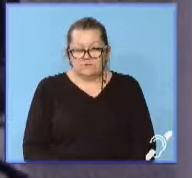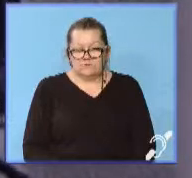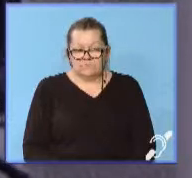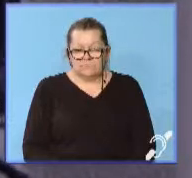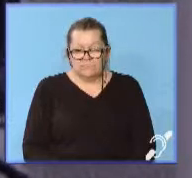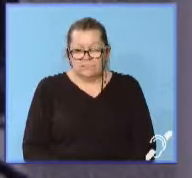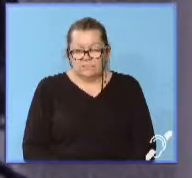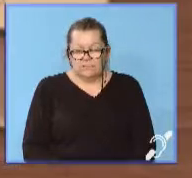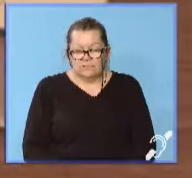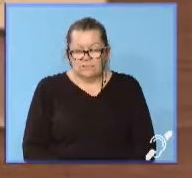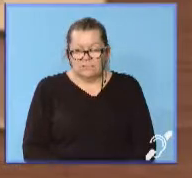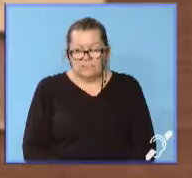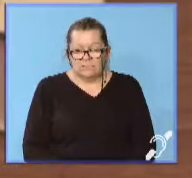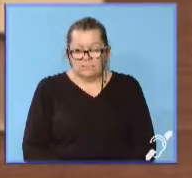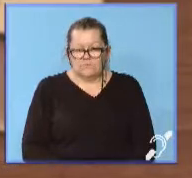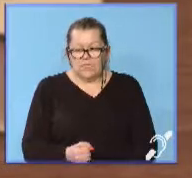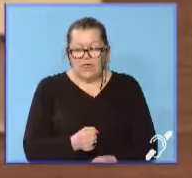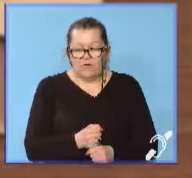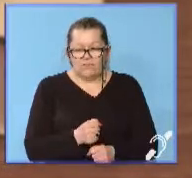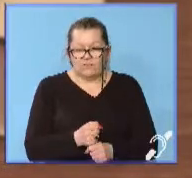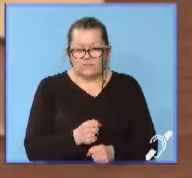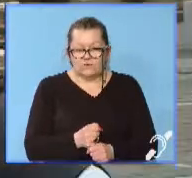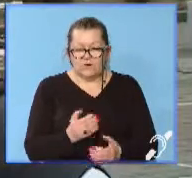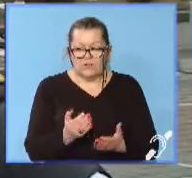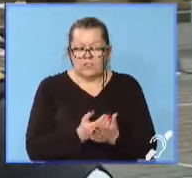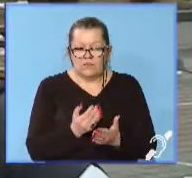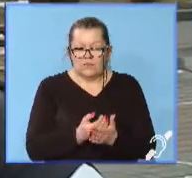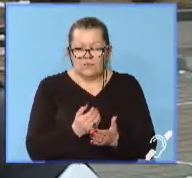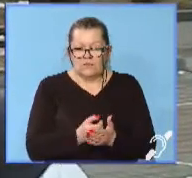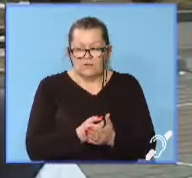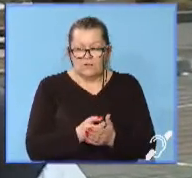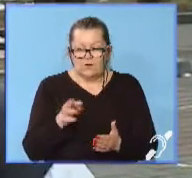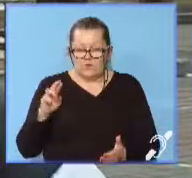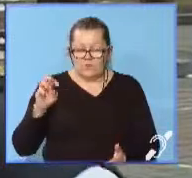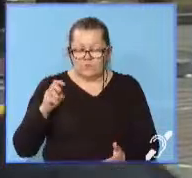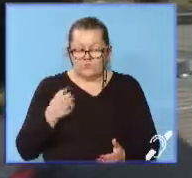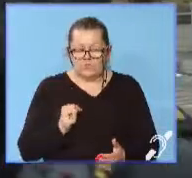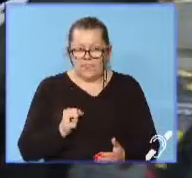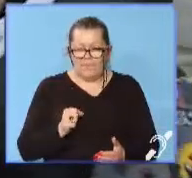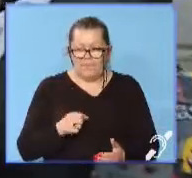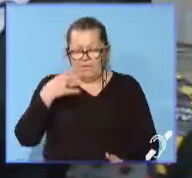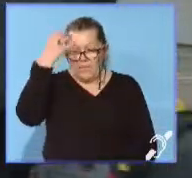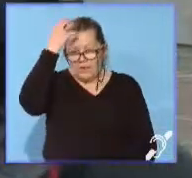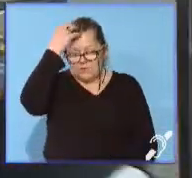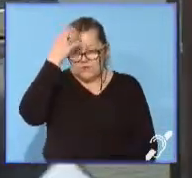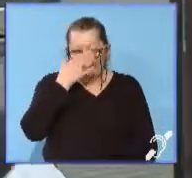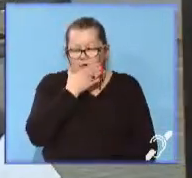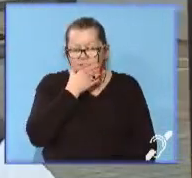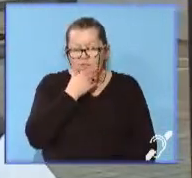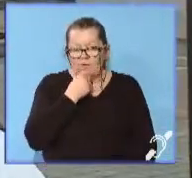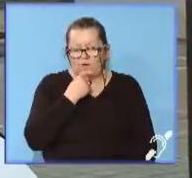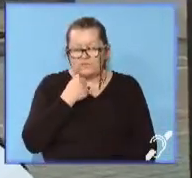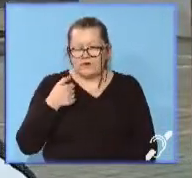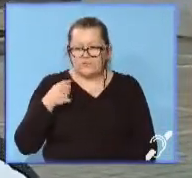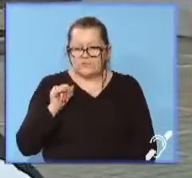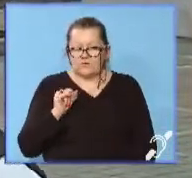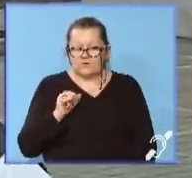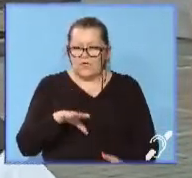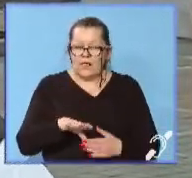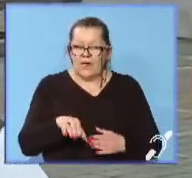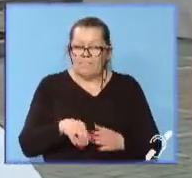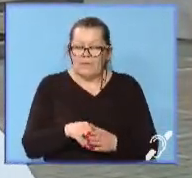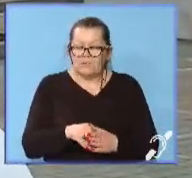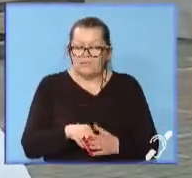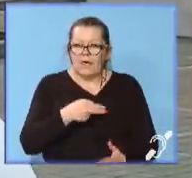reproducă A fost odată ca în povești a fost ca niciodată din R de mari împărătești o prea frumoasă fată și era una la părinți și mândră în toate